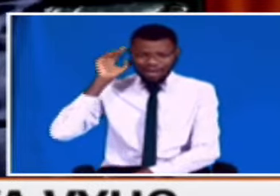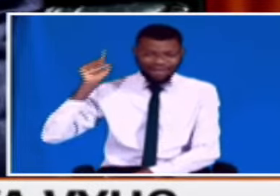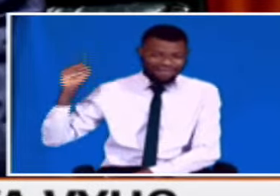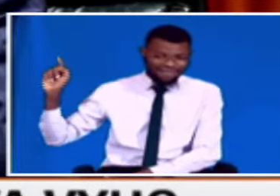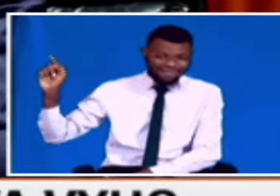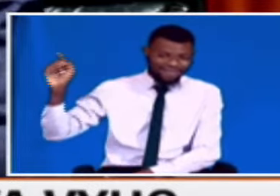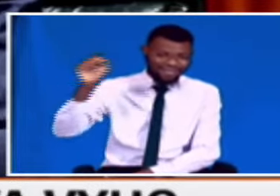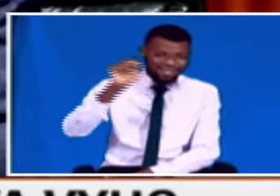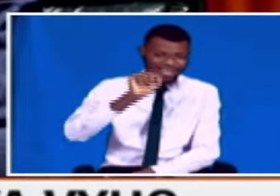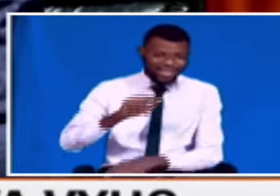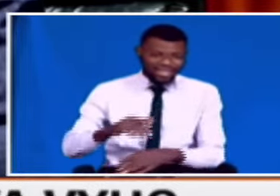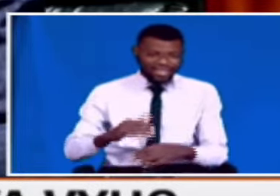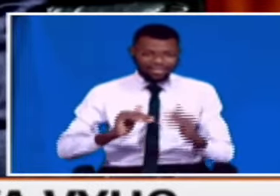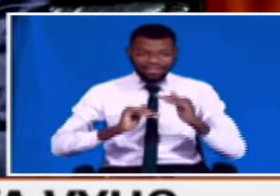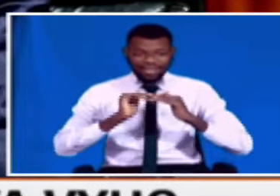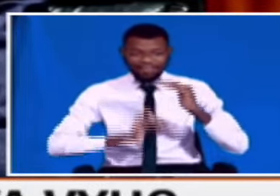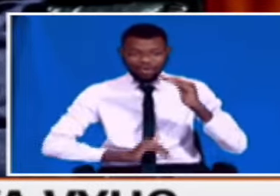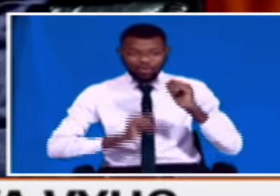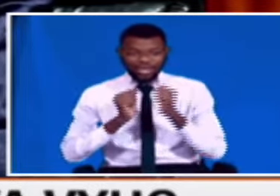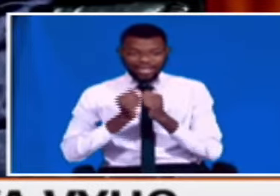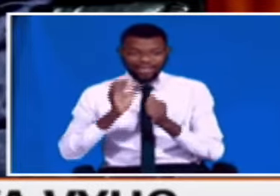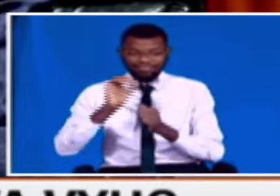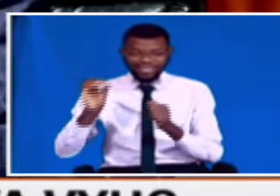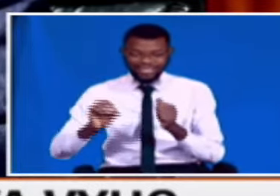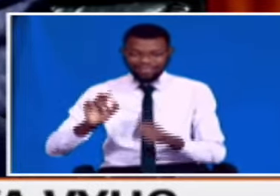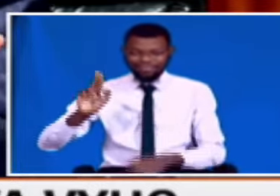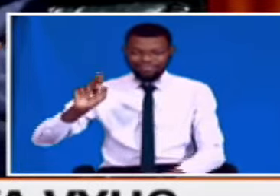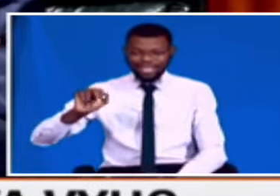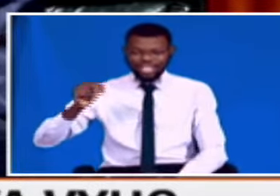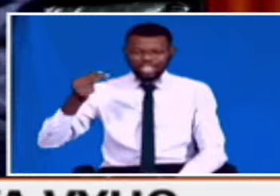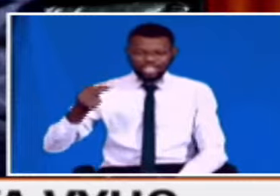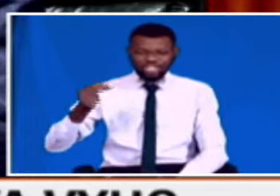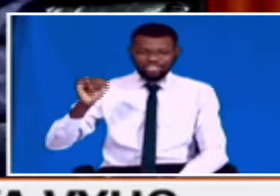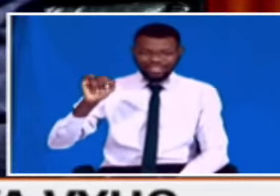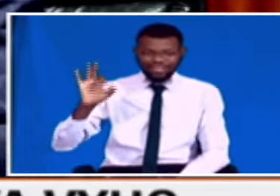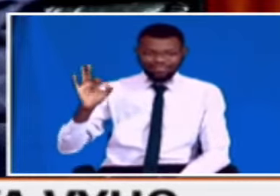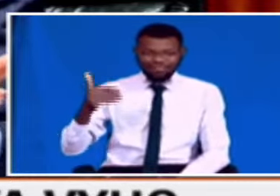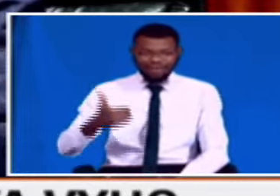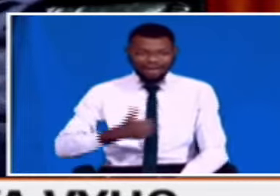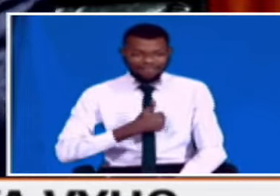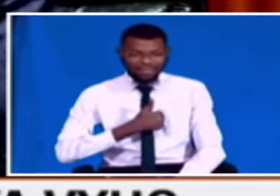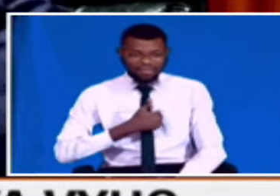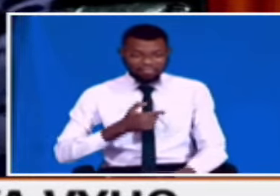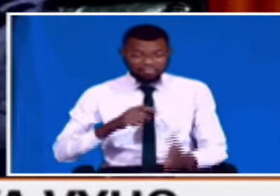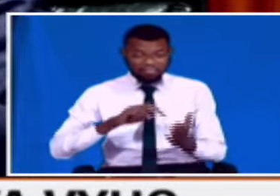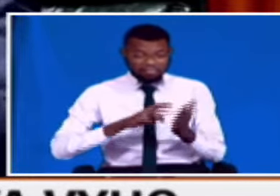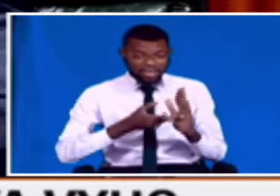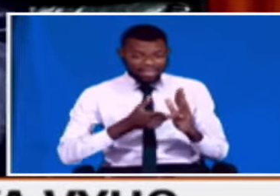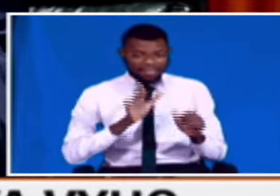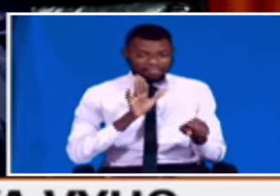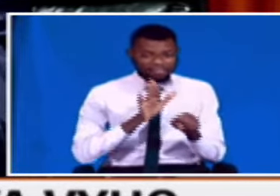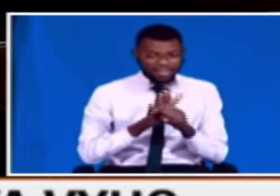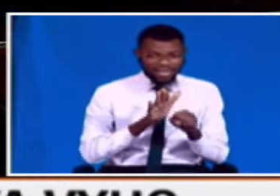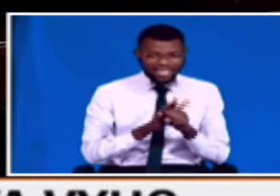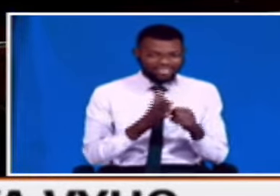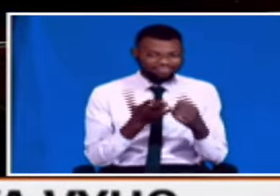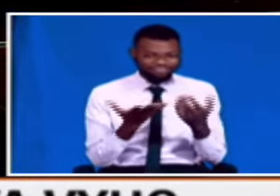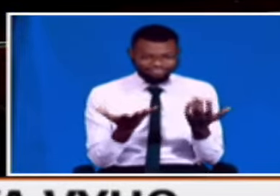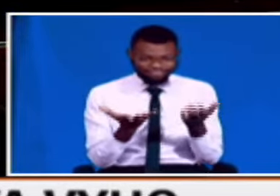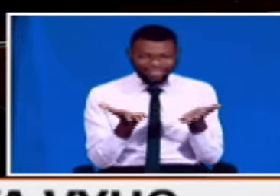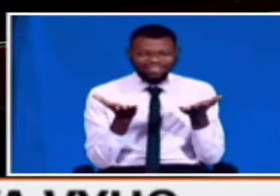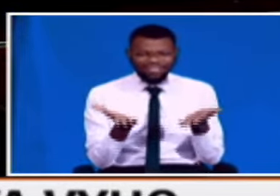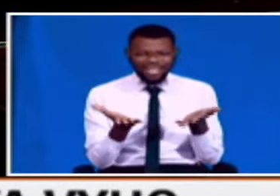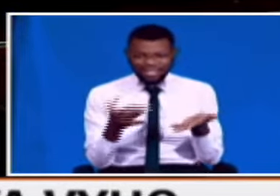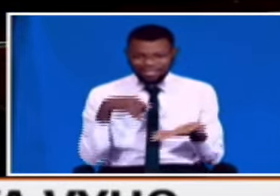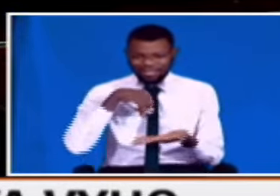less than 10% of Kenyans are in NHIF. So majority of them, these figures of yours are not adding up. Aidha,